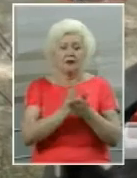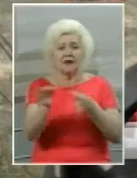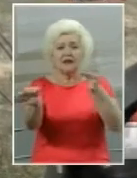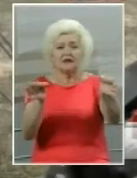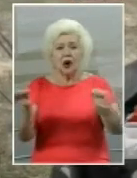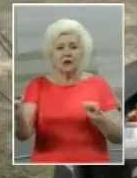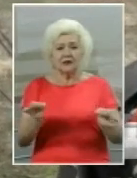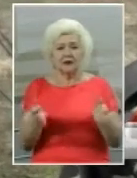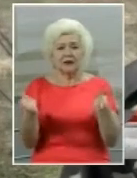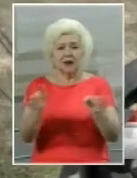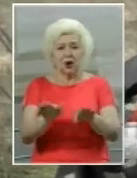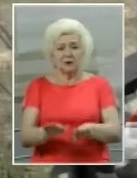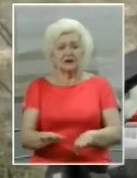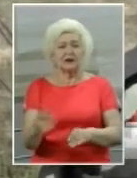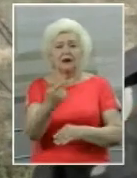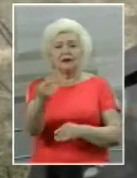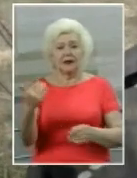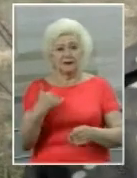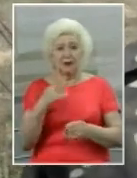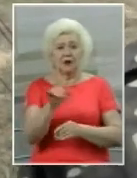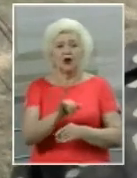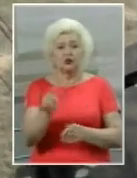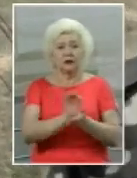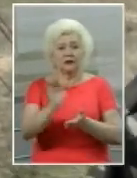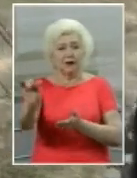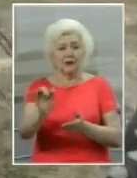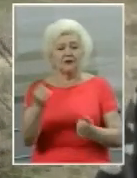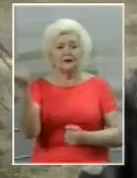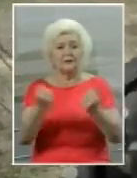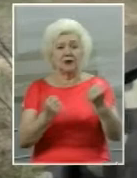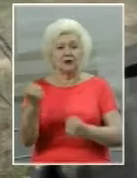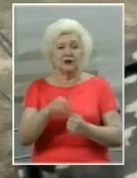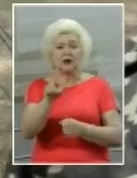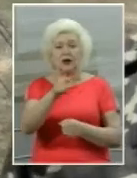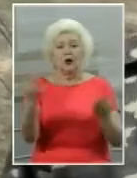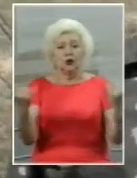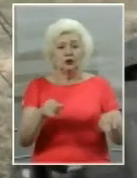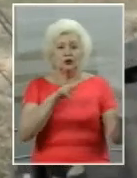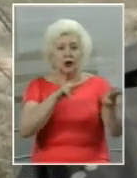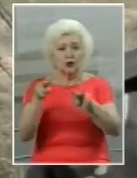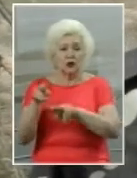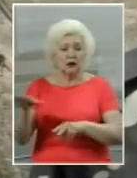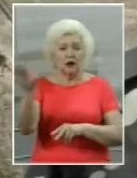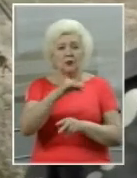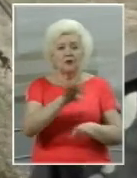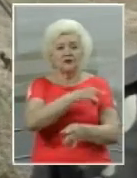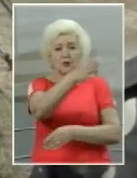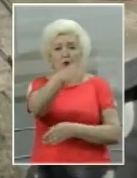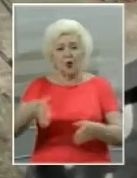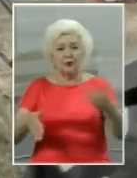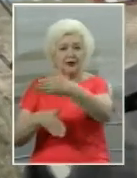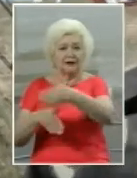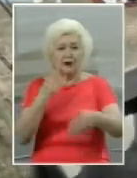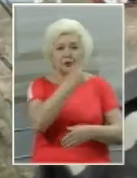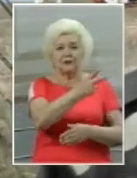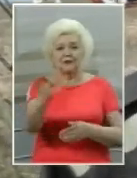останній осередок, де ми, куди ми направили машини. Зараз для караулювання по всьому периметру розставлені